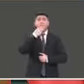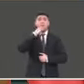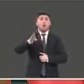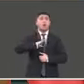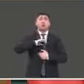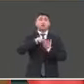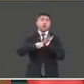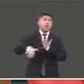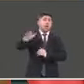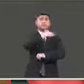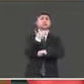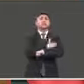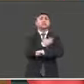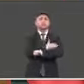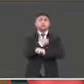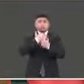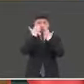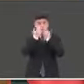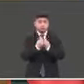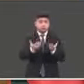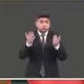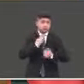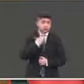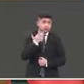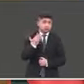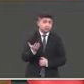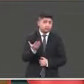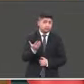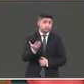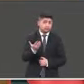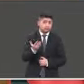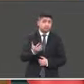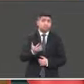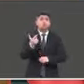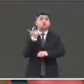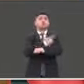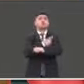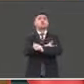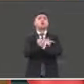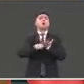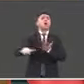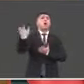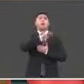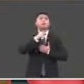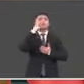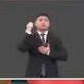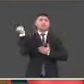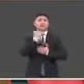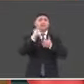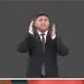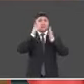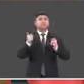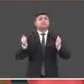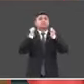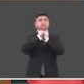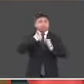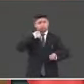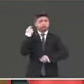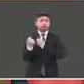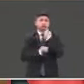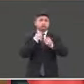öğrencilerimizin hizmetine sunulmuştur ve yurt larımızı kapasitesini artırmaya yönelik